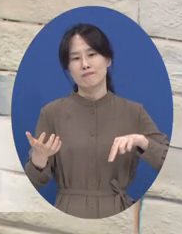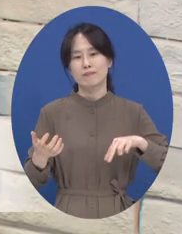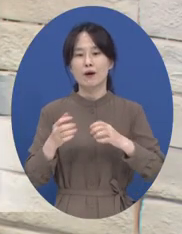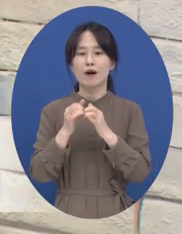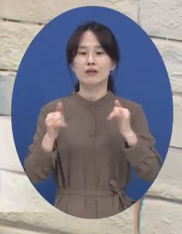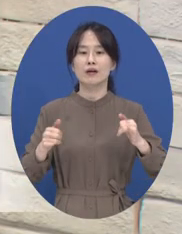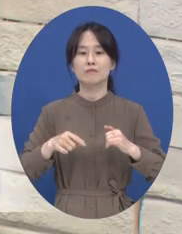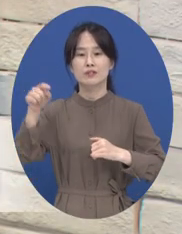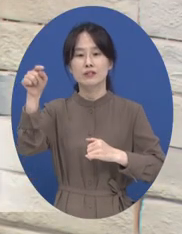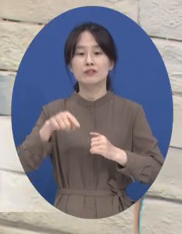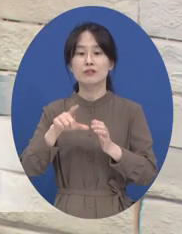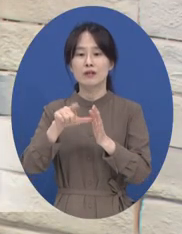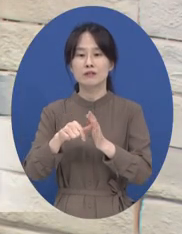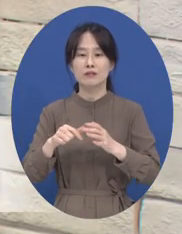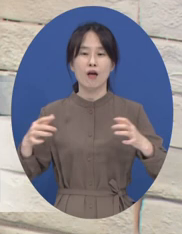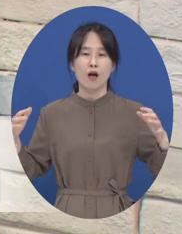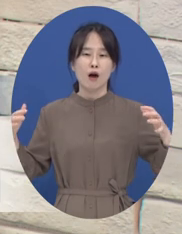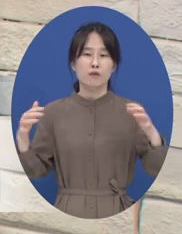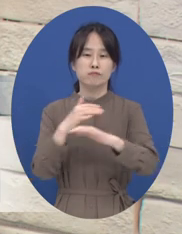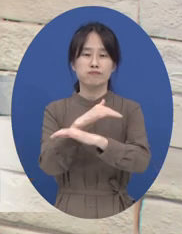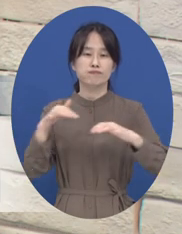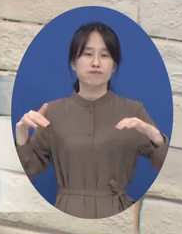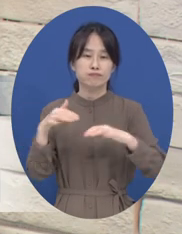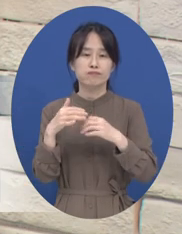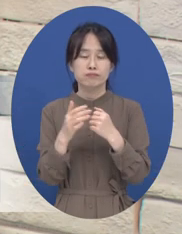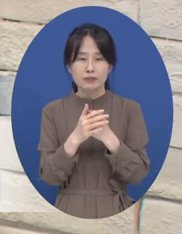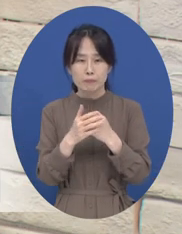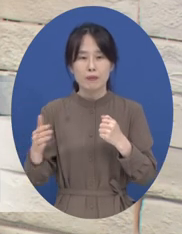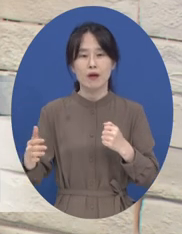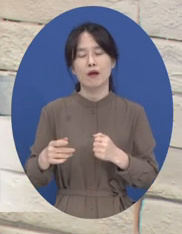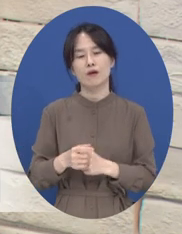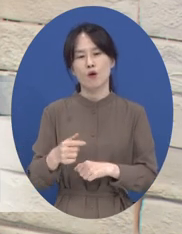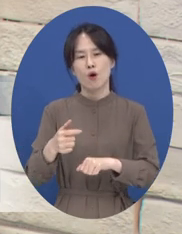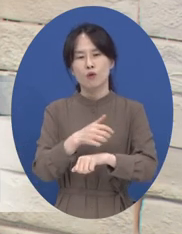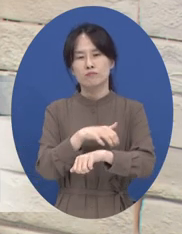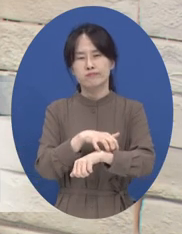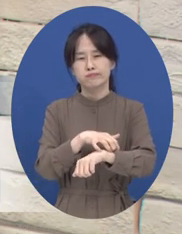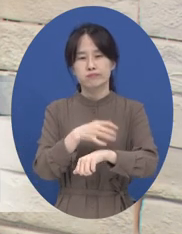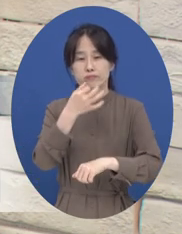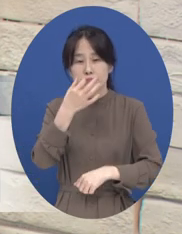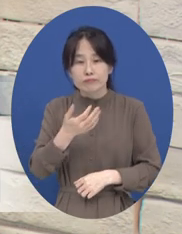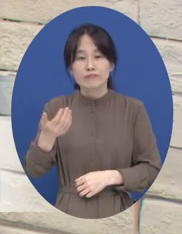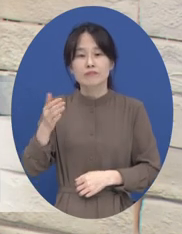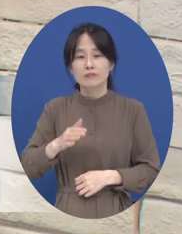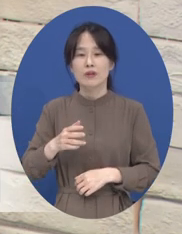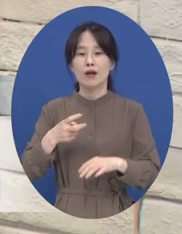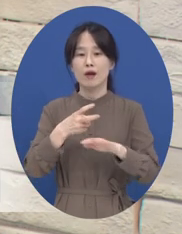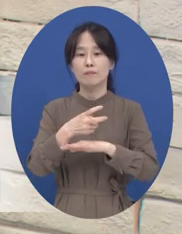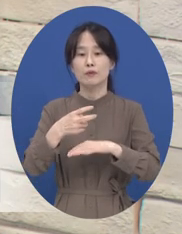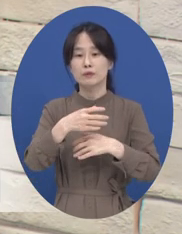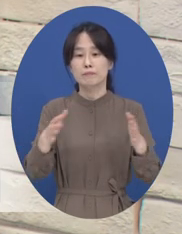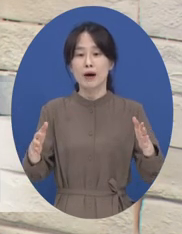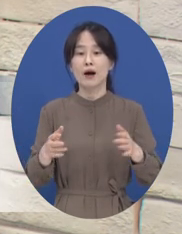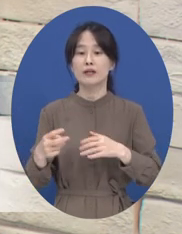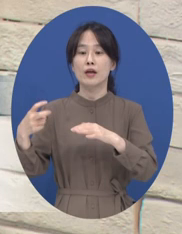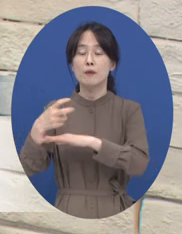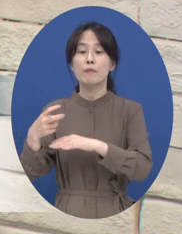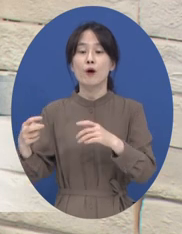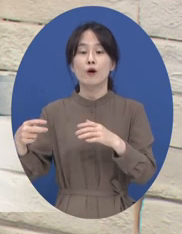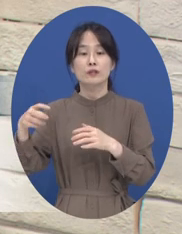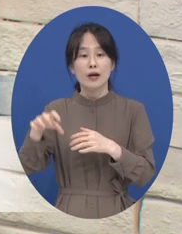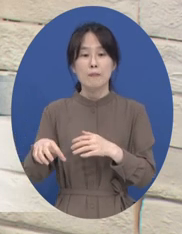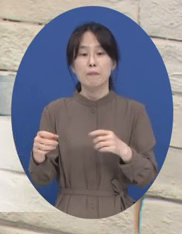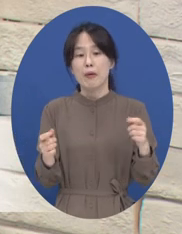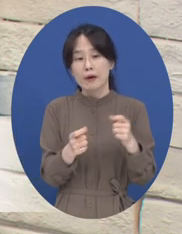사람들이 힐 택을 시가에서 정말 많으니까 그들은 너무 불편하고 힘들었는데 이제 라운지가 버스 정류장 앞에 바로